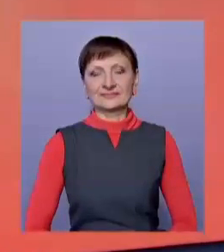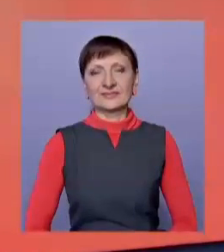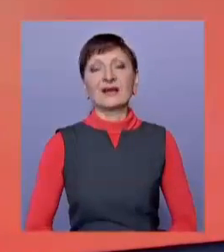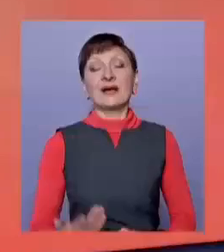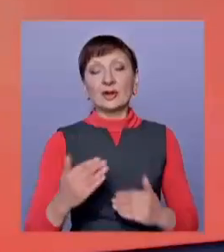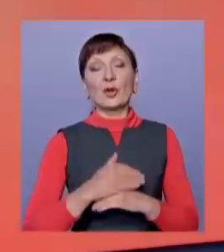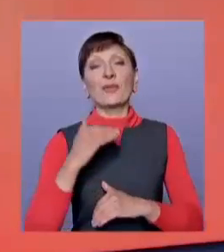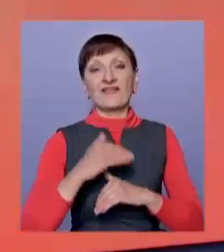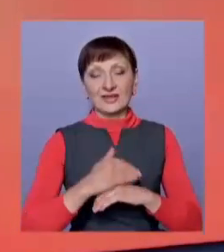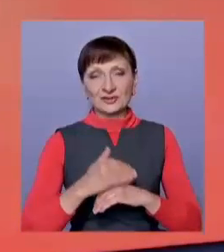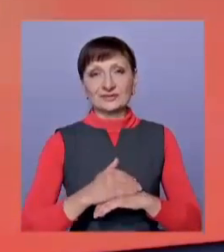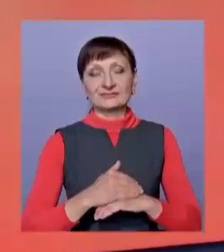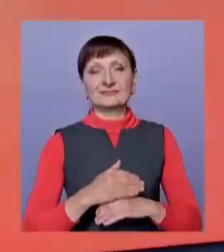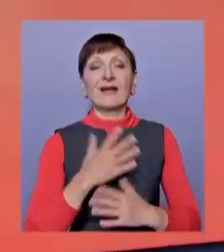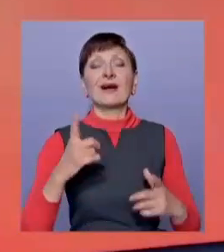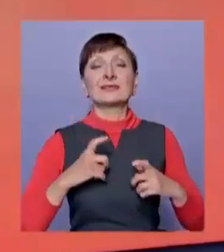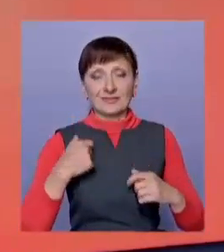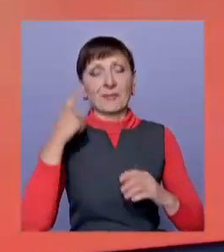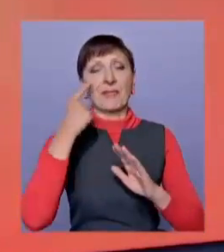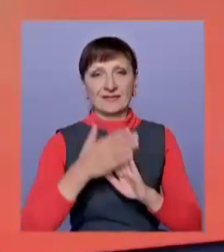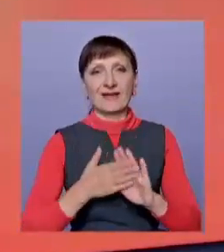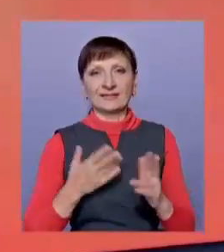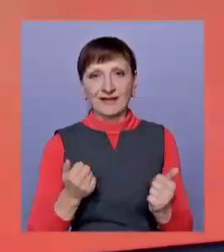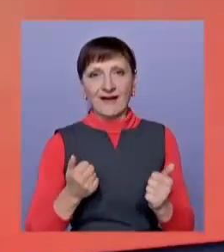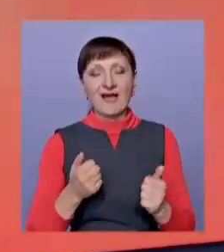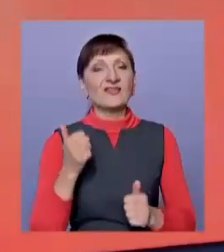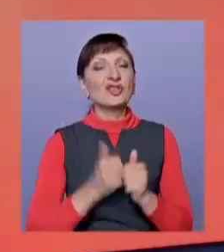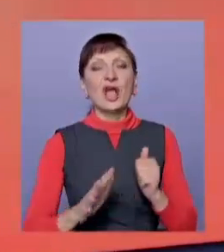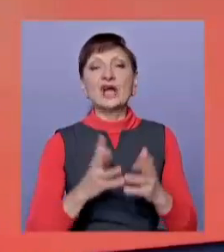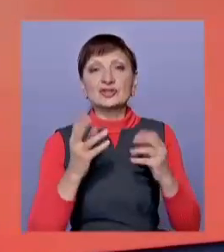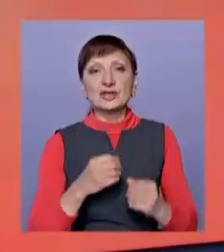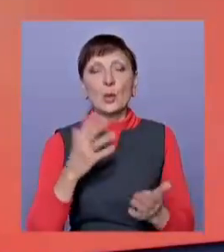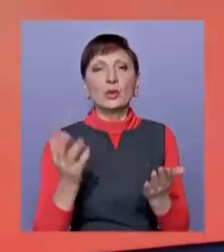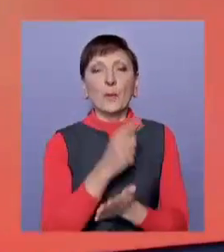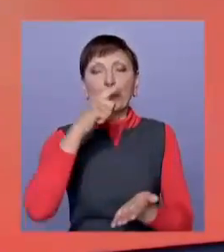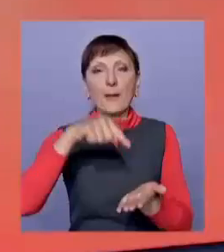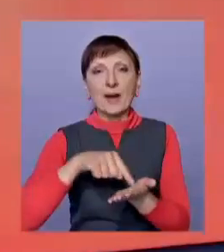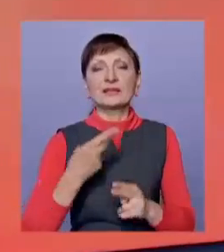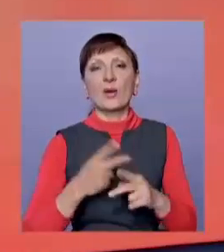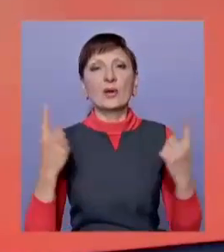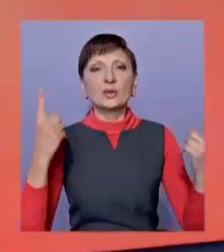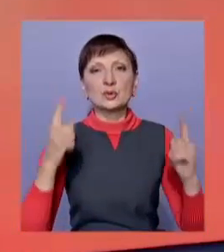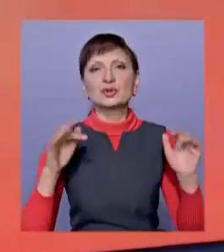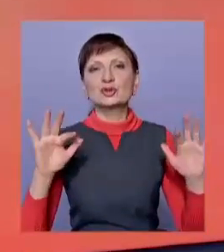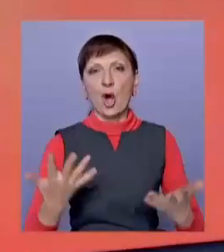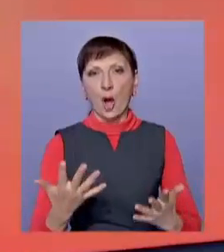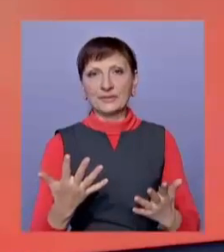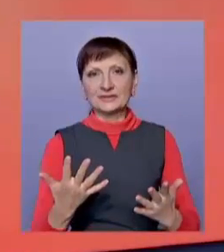Рамина, добрый вечер. Ваша зависть мне понятна. Ведь не каждый день удается попасть на такое грандиозное